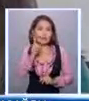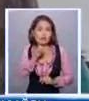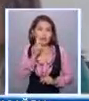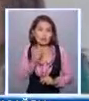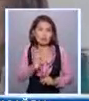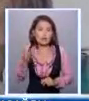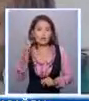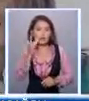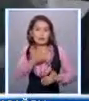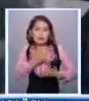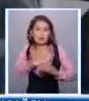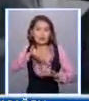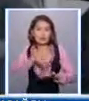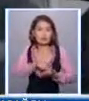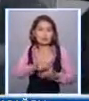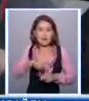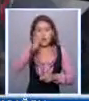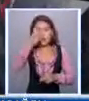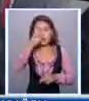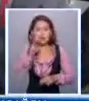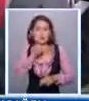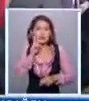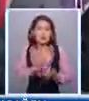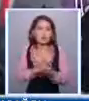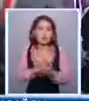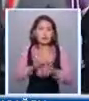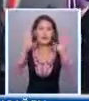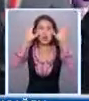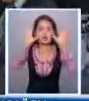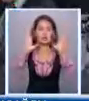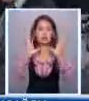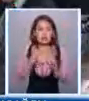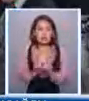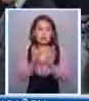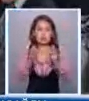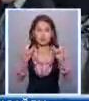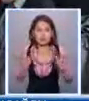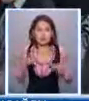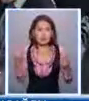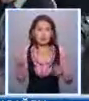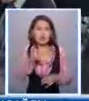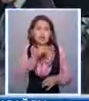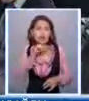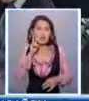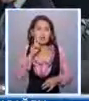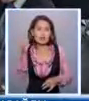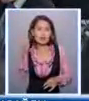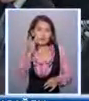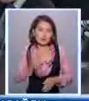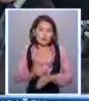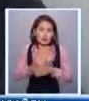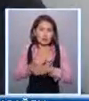тарапынан белсенділік басым. Себебі мемлекеттік жастар саясат туралы заңды жетілдіру, жаңғырту қажеттігі жайлы президенттің тың